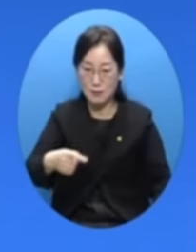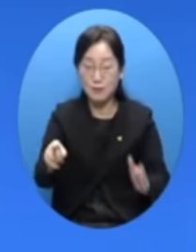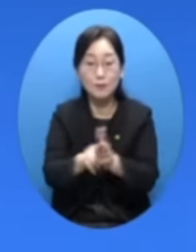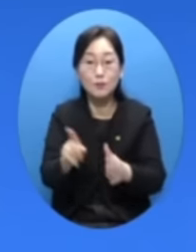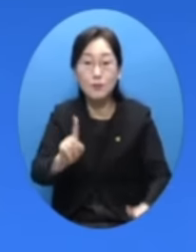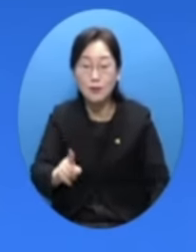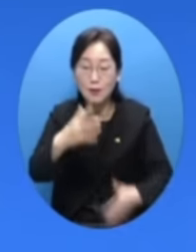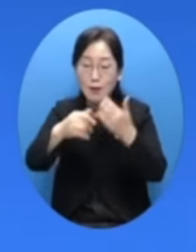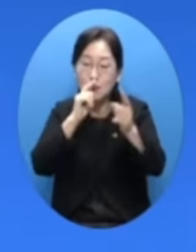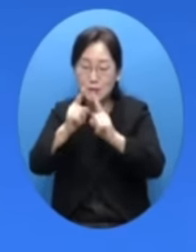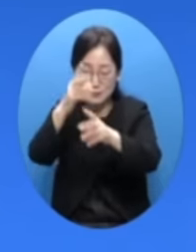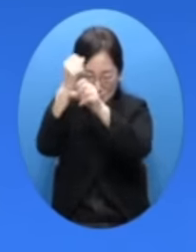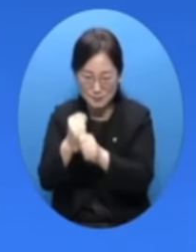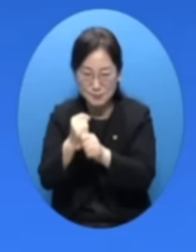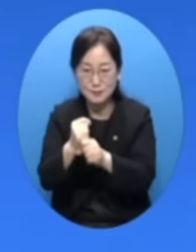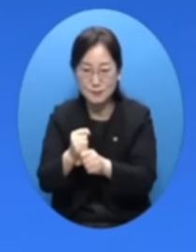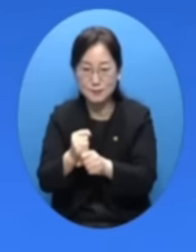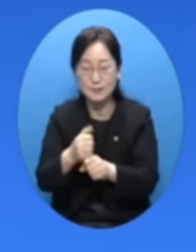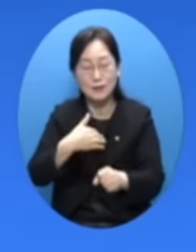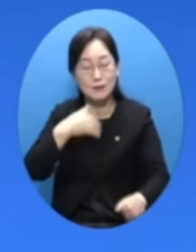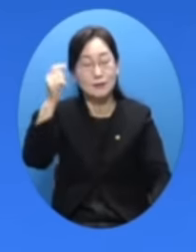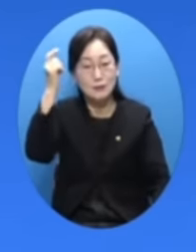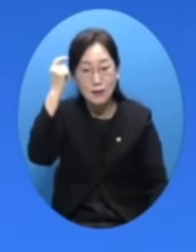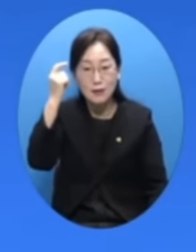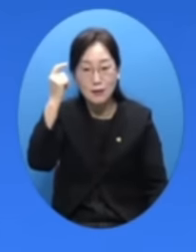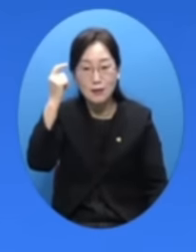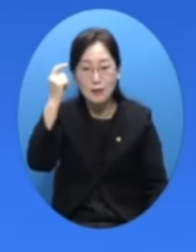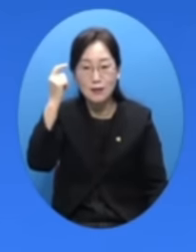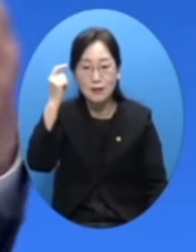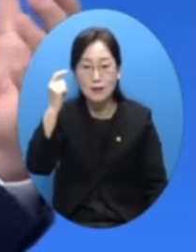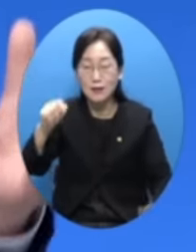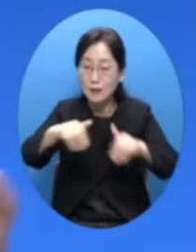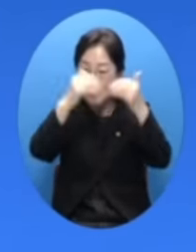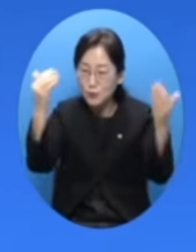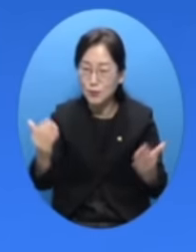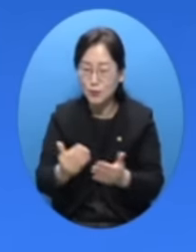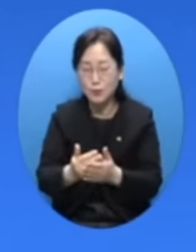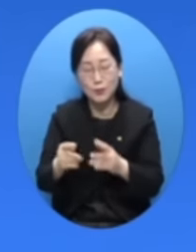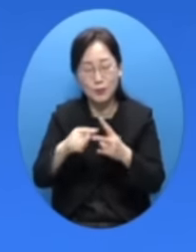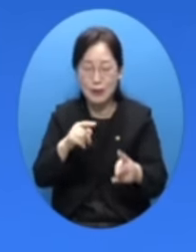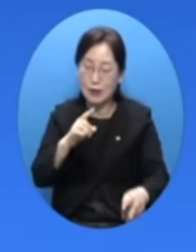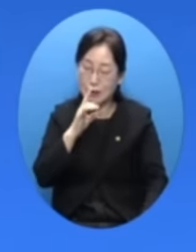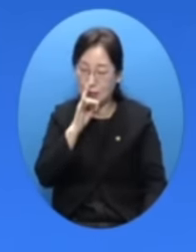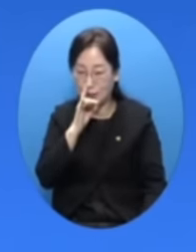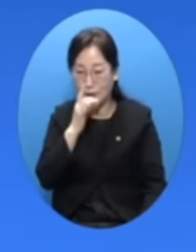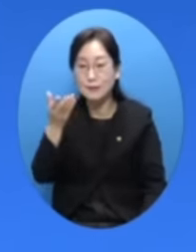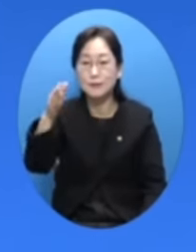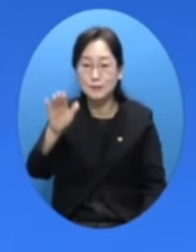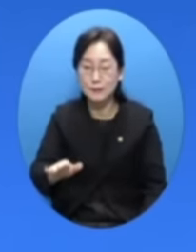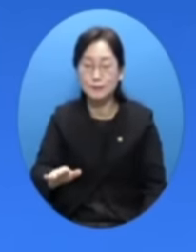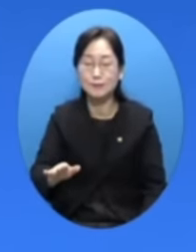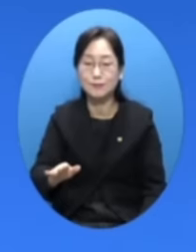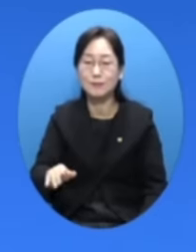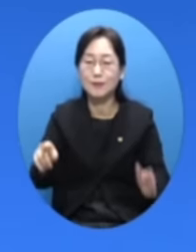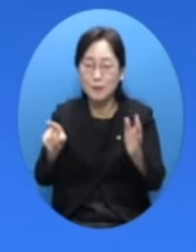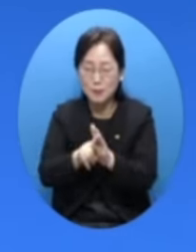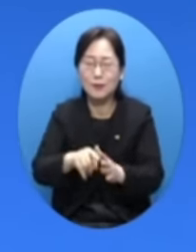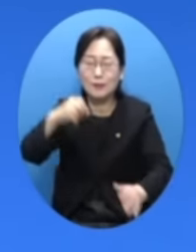말씀을 붙잡고 내 생각과 내 모든 것으로 이해할 수 없어도 그저